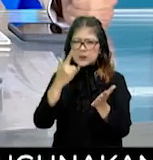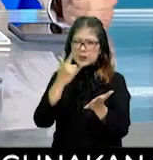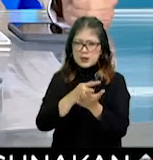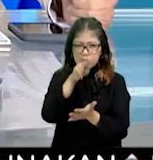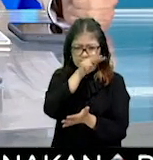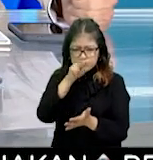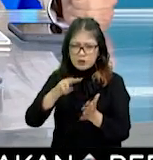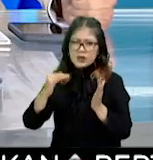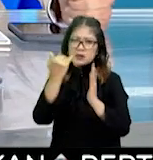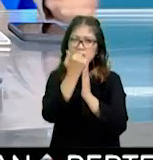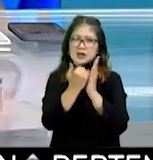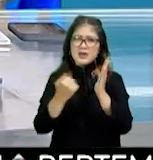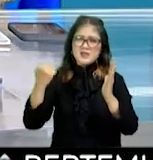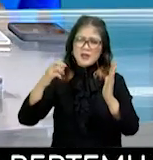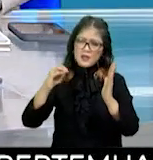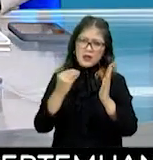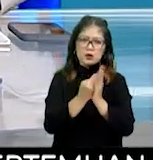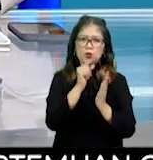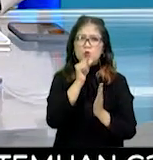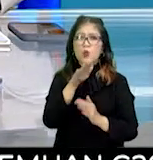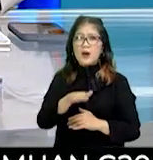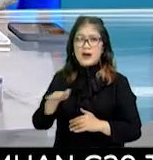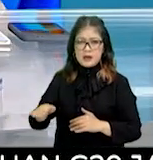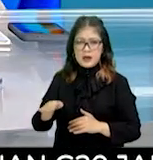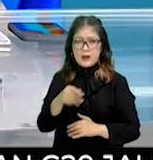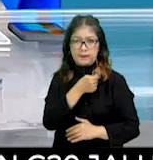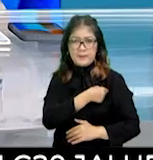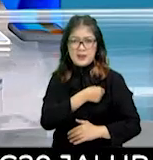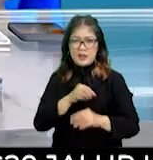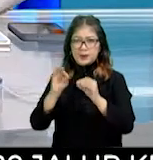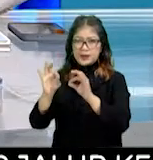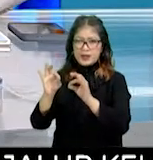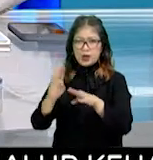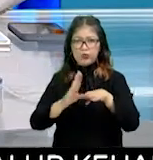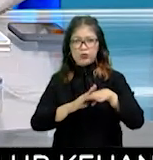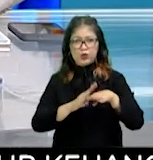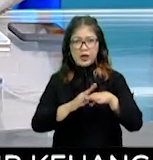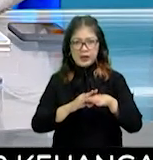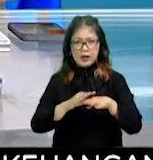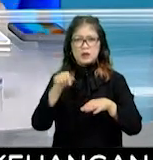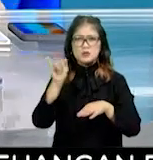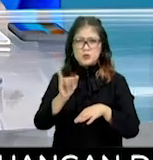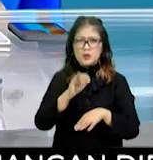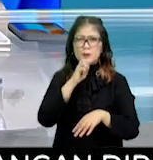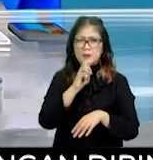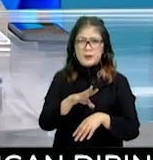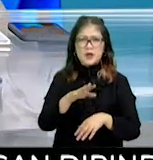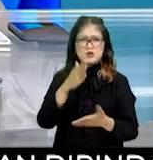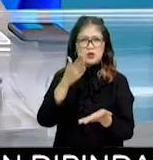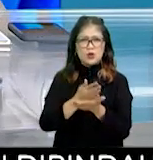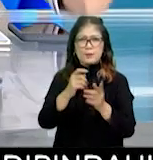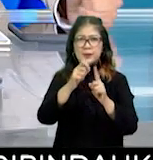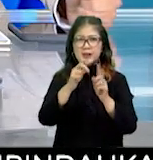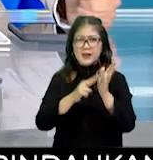kesehatan pada anak. Sementara Kemendikbud Ristek baru akan menyetop atau menghentikan PTM 100% jika kondisi kembali